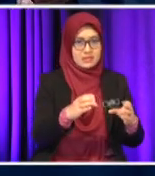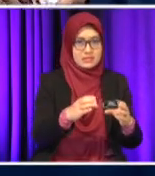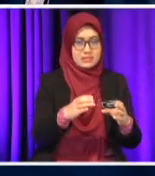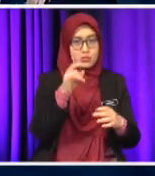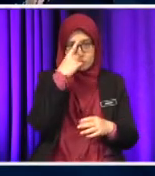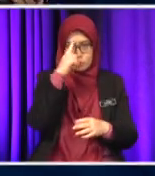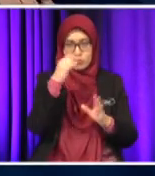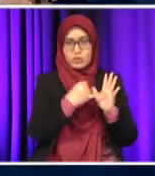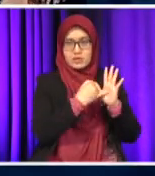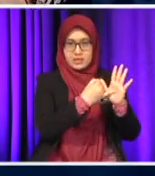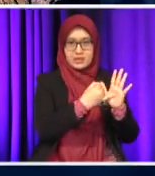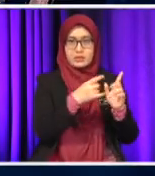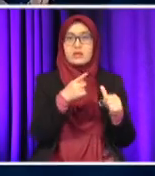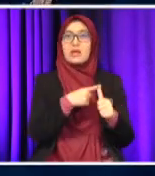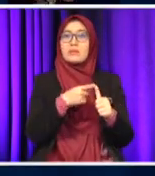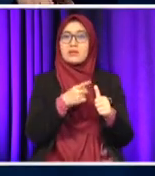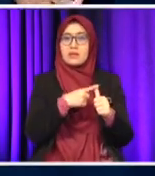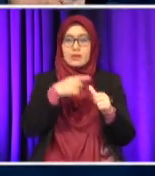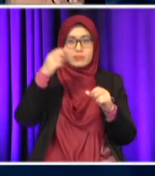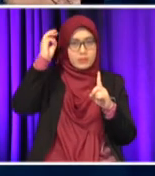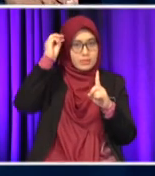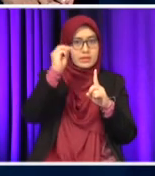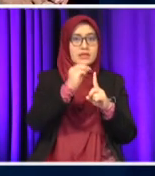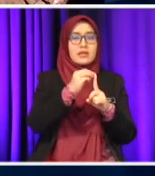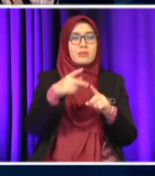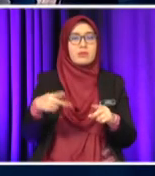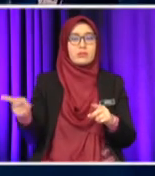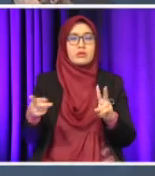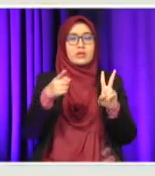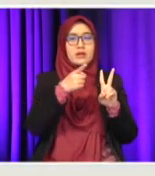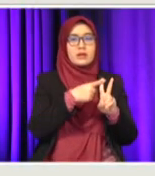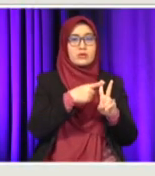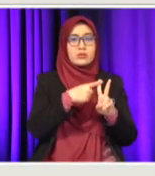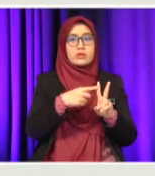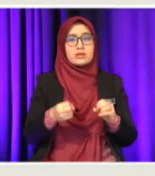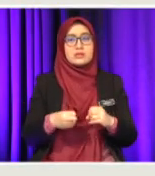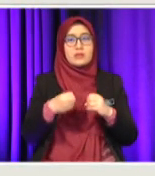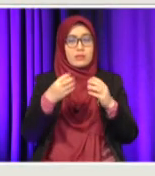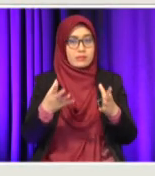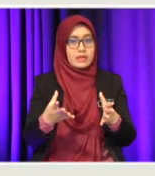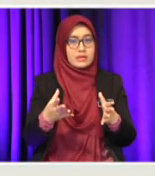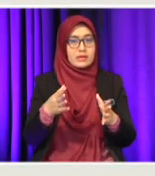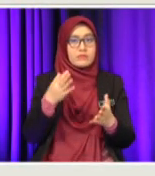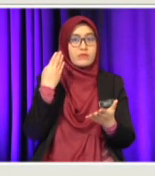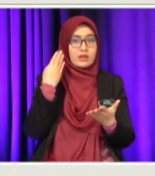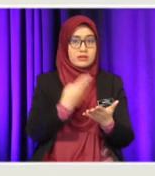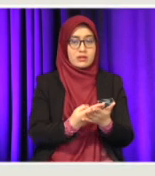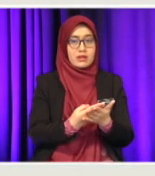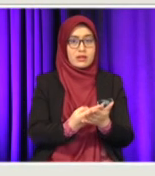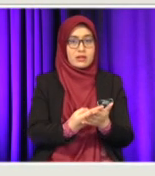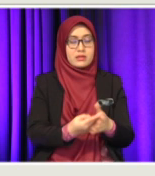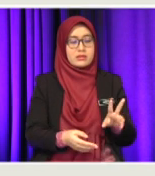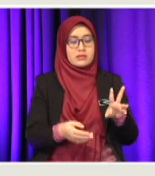yang pertama telah membuat produk yang kedua penyampaian fakta demonstrasi perbandingan kiasan atau